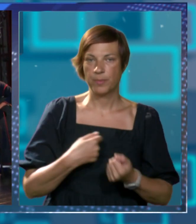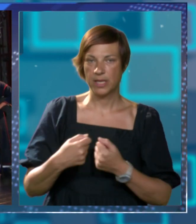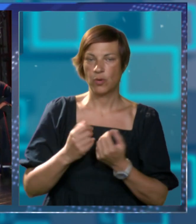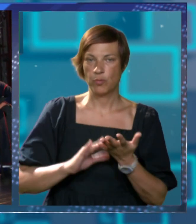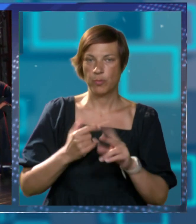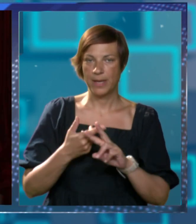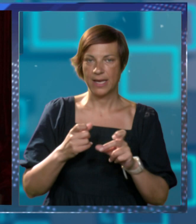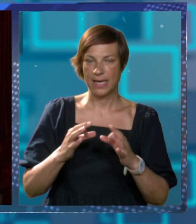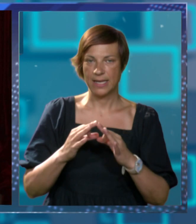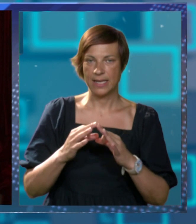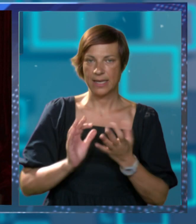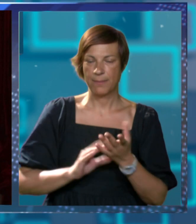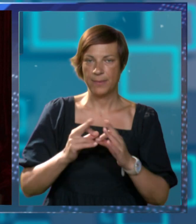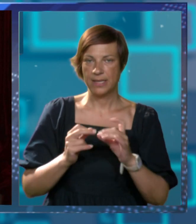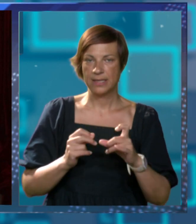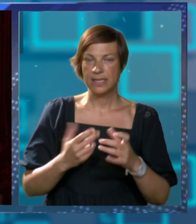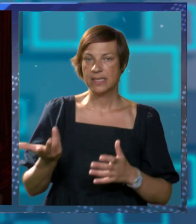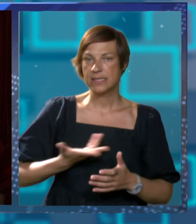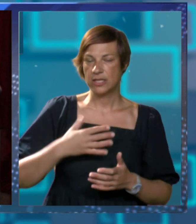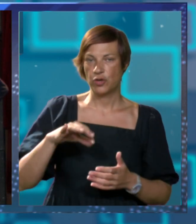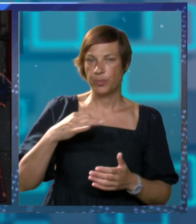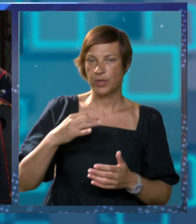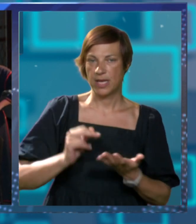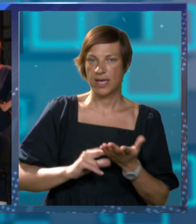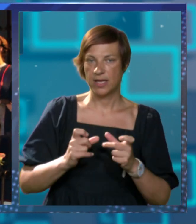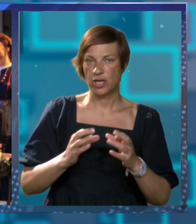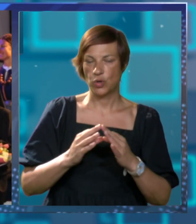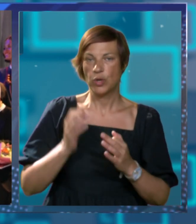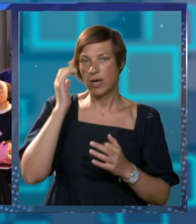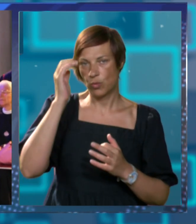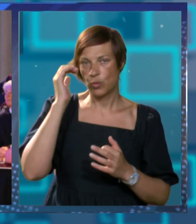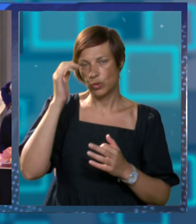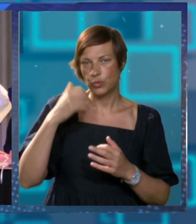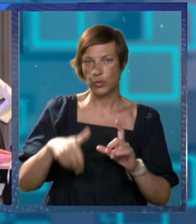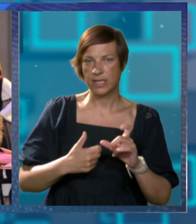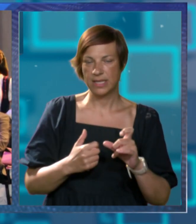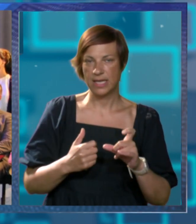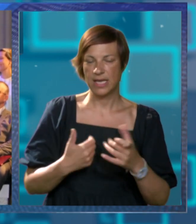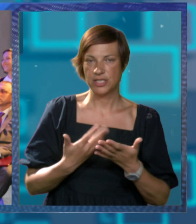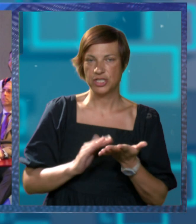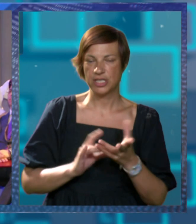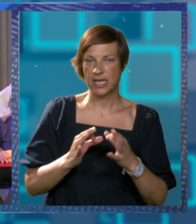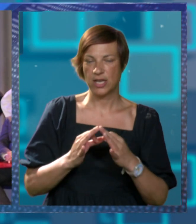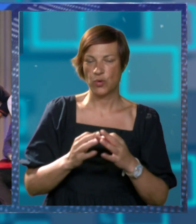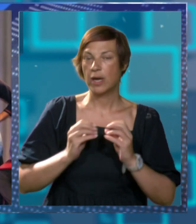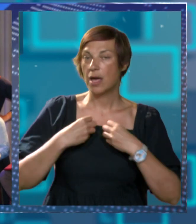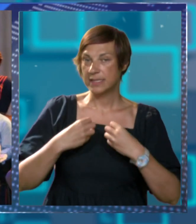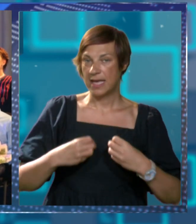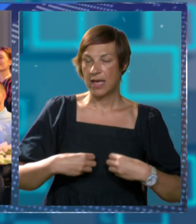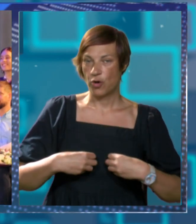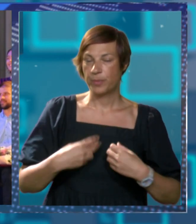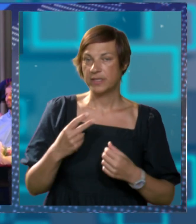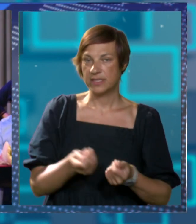Metković Mehanika. Goran Martinac je dobio nagradu Narona u području kulture, Ljiljana Jelčić nagradu Narona u području